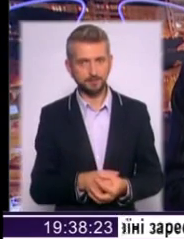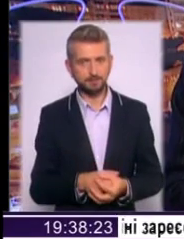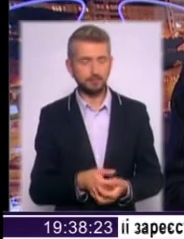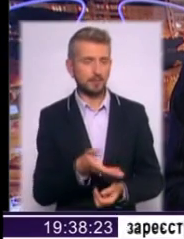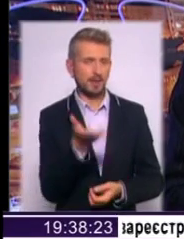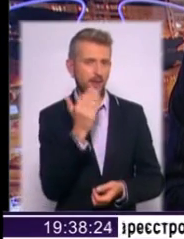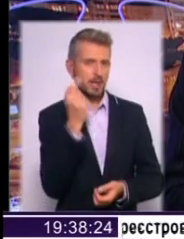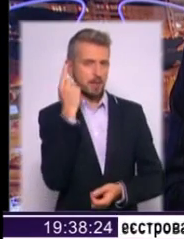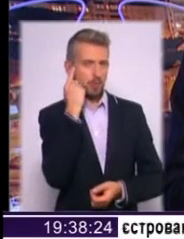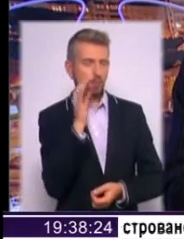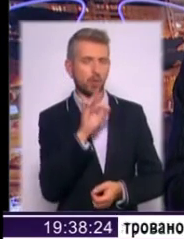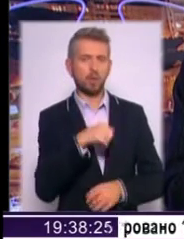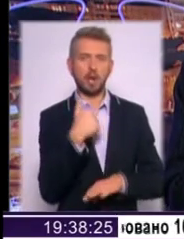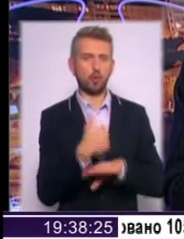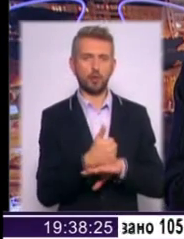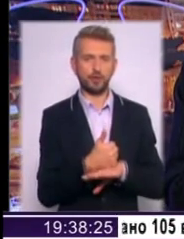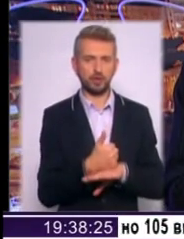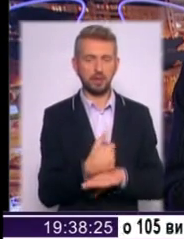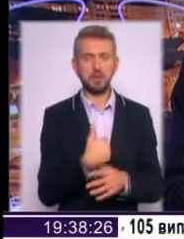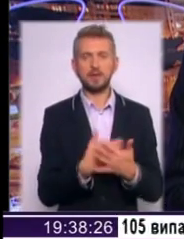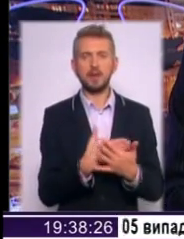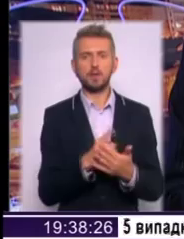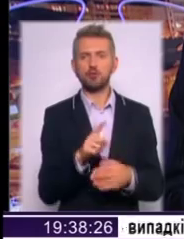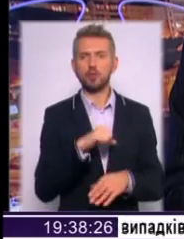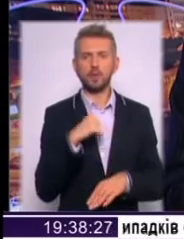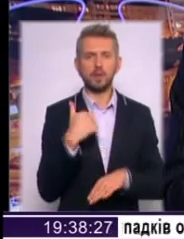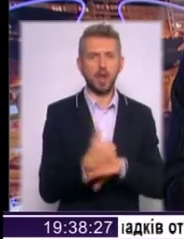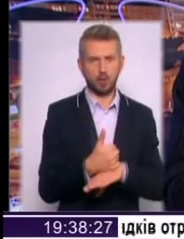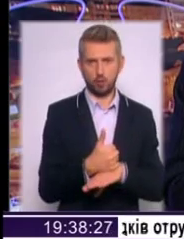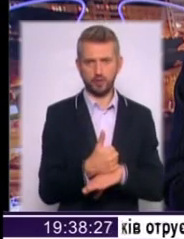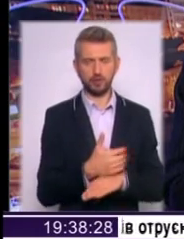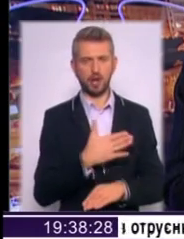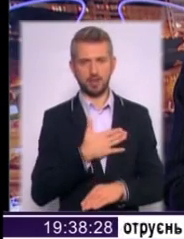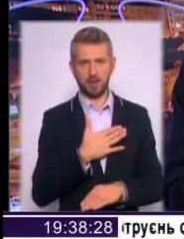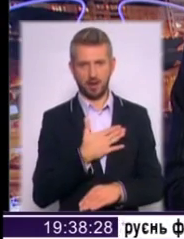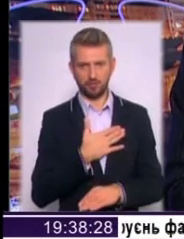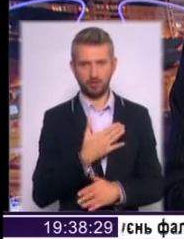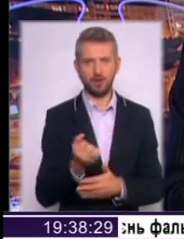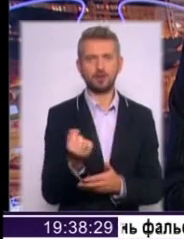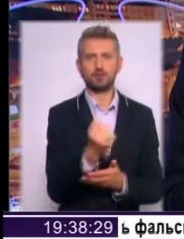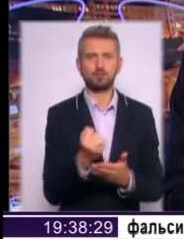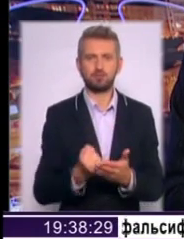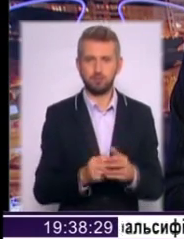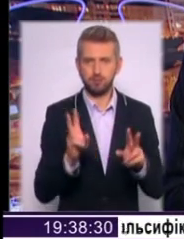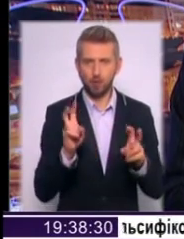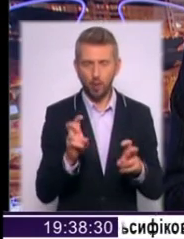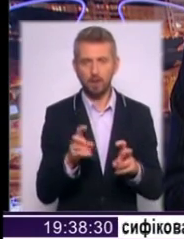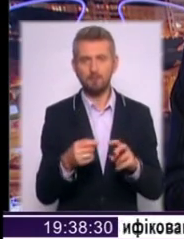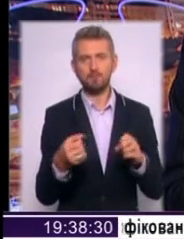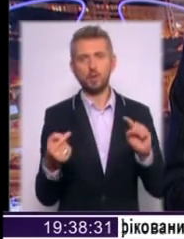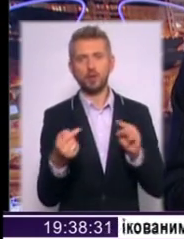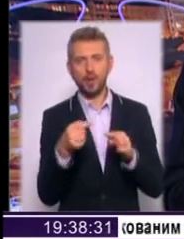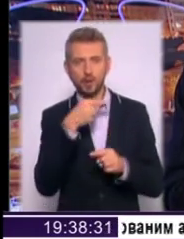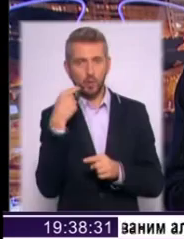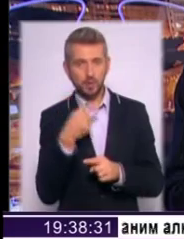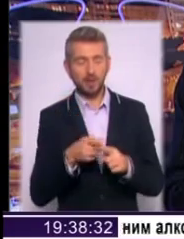Давайте все-таки подумаємо про найголовніше. От мені здається, що найголовніше наша зброя у протистоянні російської агресії – це